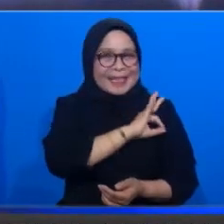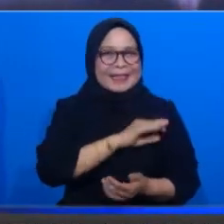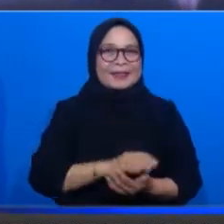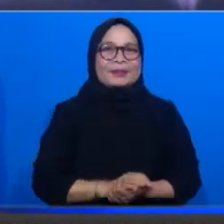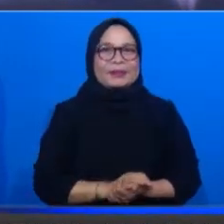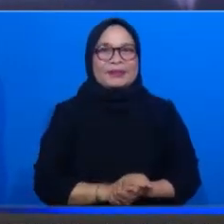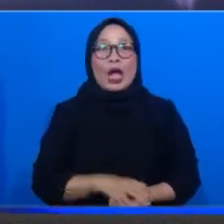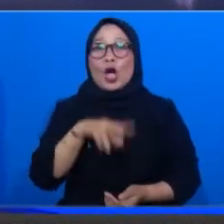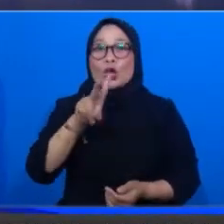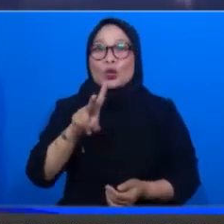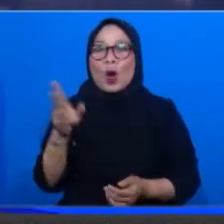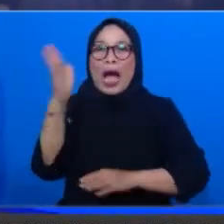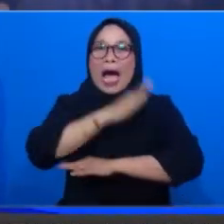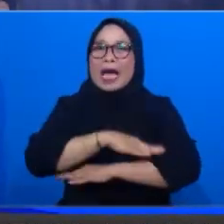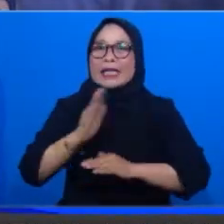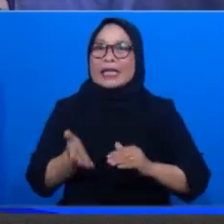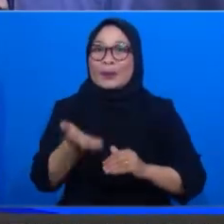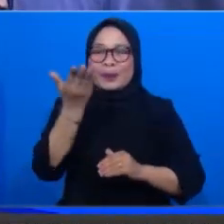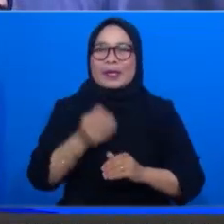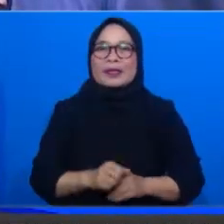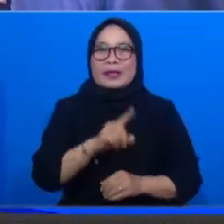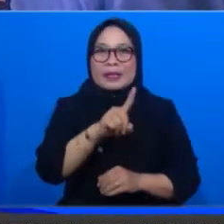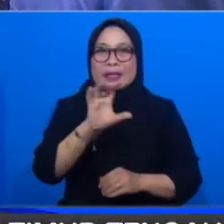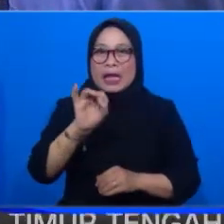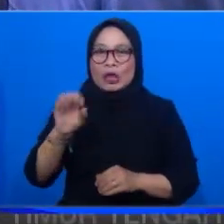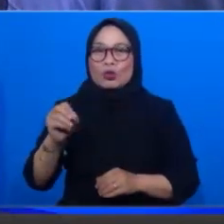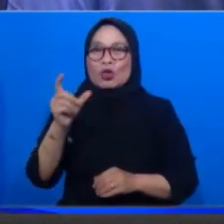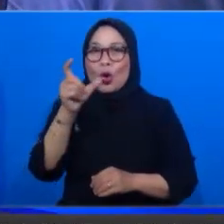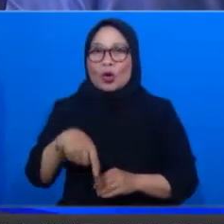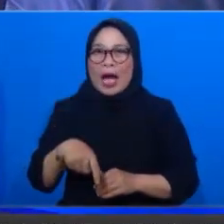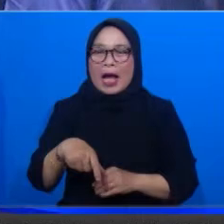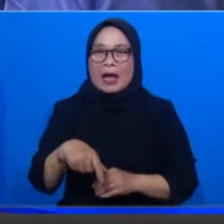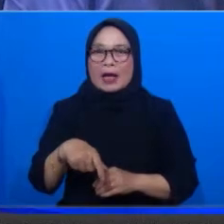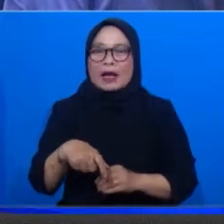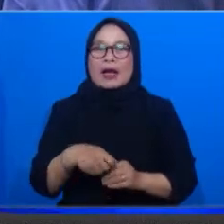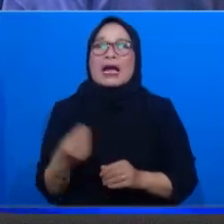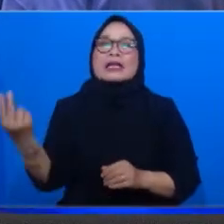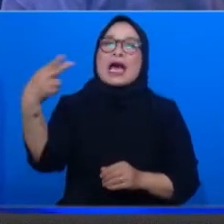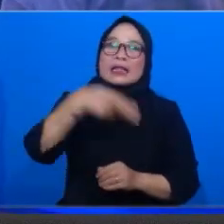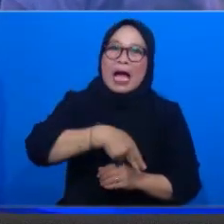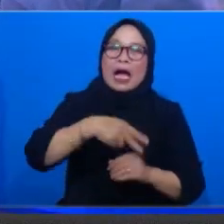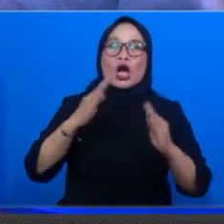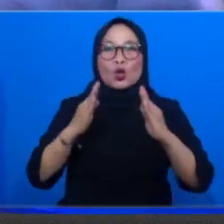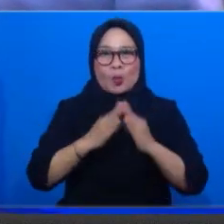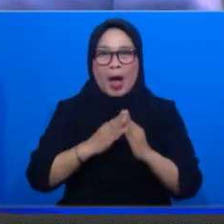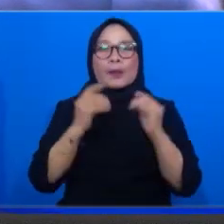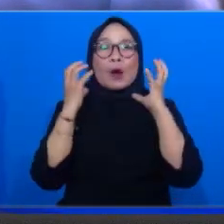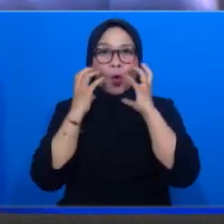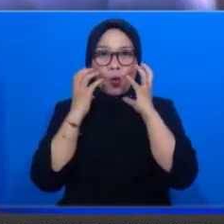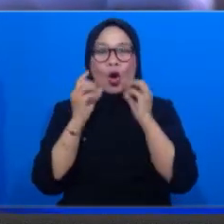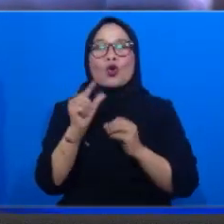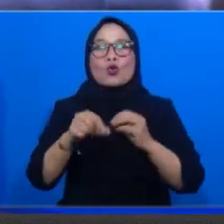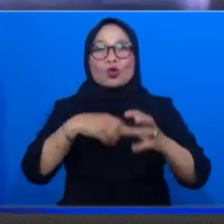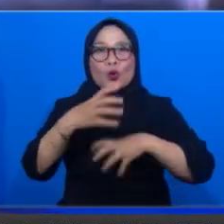Dalam 2 hari lebih dari 100 orang datang ke kediaman pribadi Presiden terpilih Prabowo Subianto untuk proses